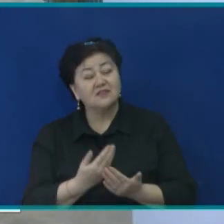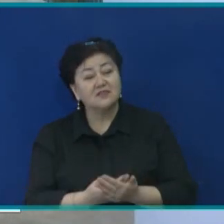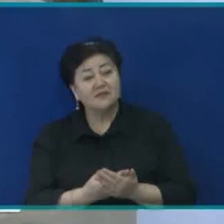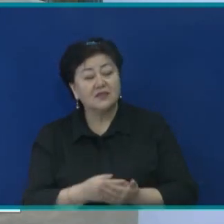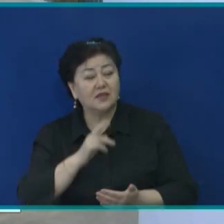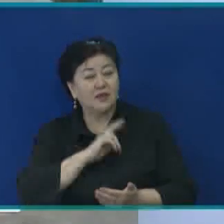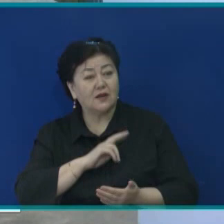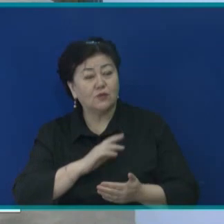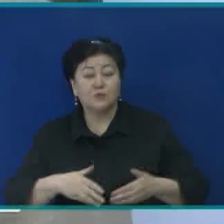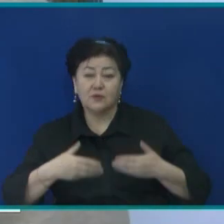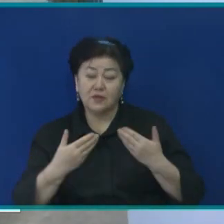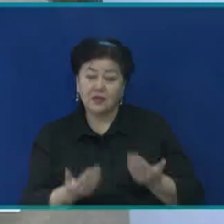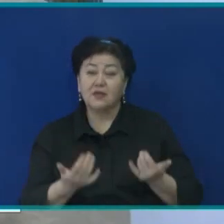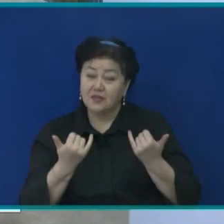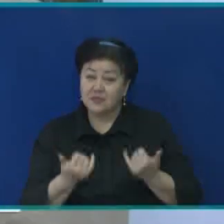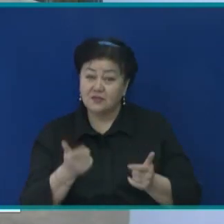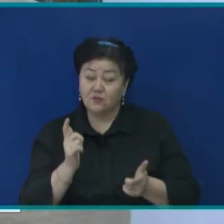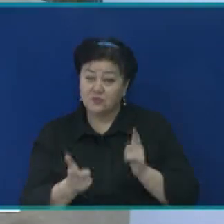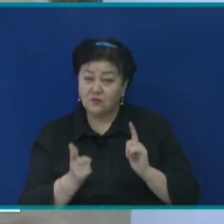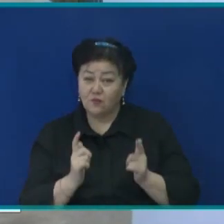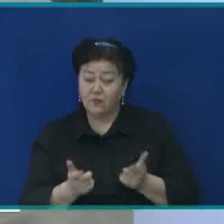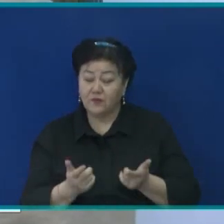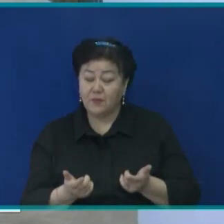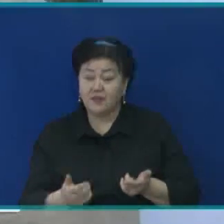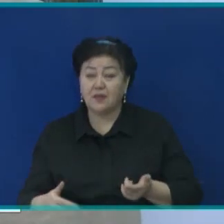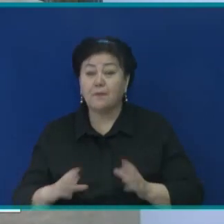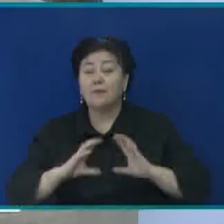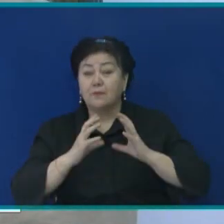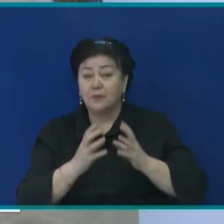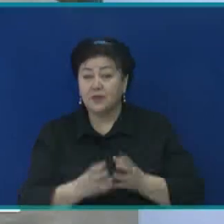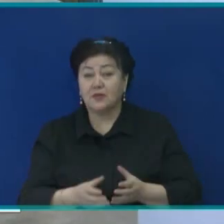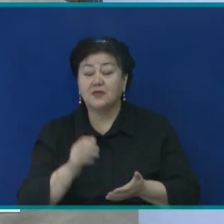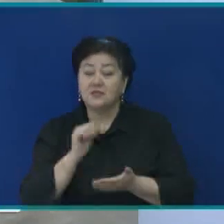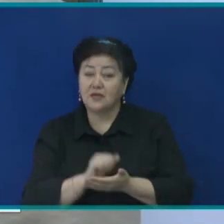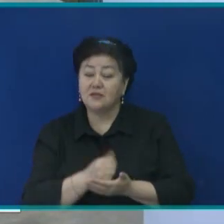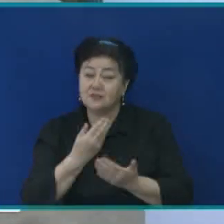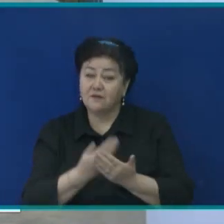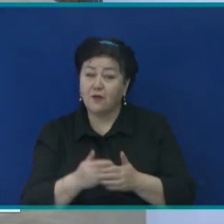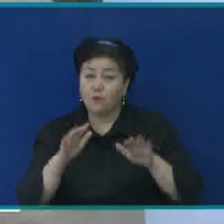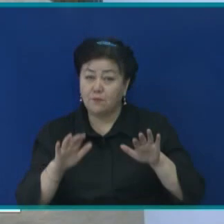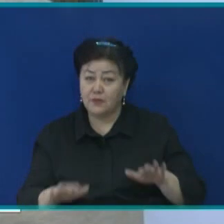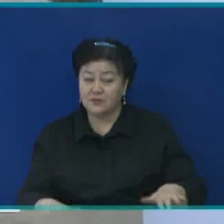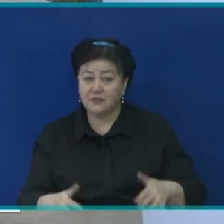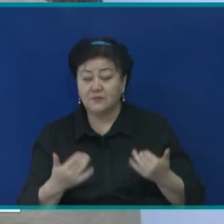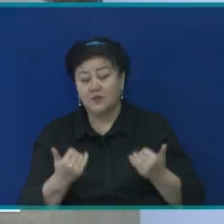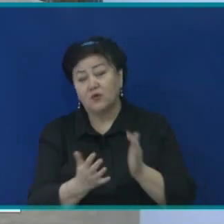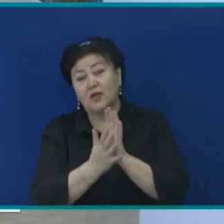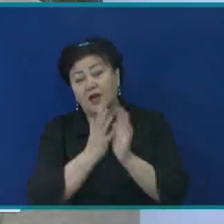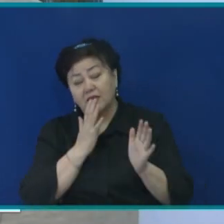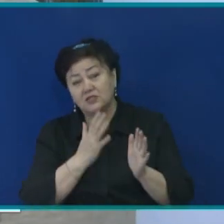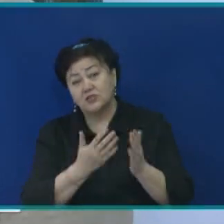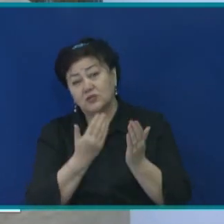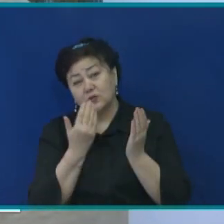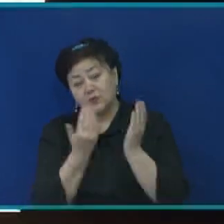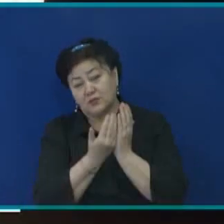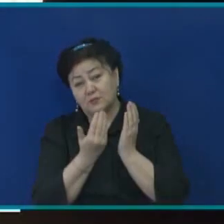өте заманауи, жаңа стильде, жаңа бағытта жастарға арналып жасалған дүниелер. Бүгін соның кезекті бір қойылымына